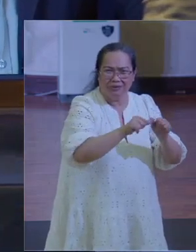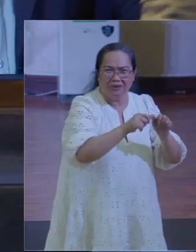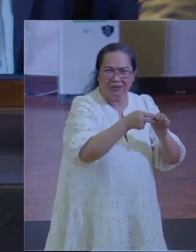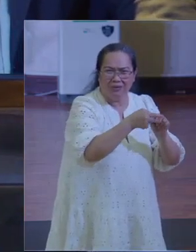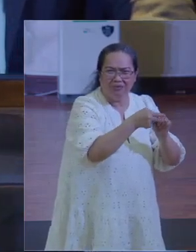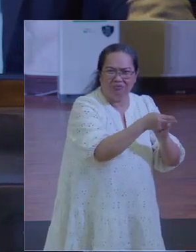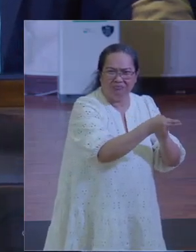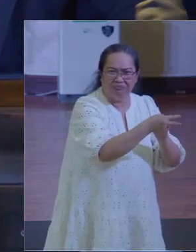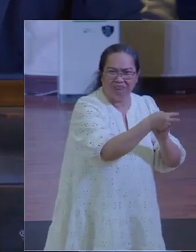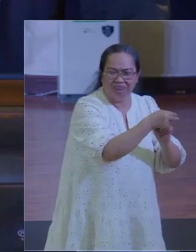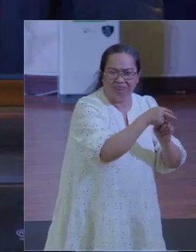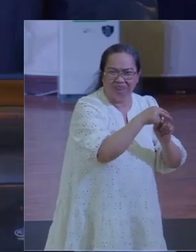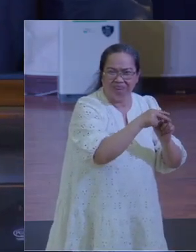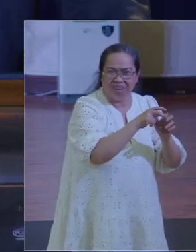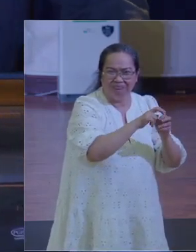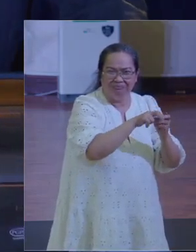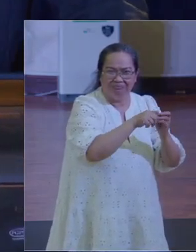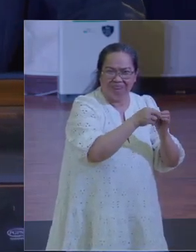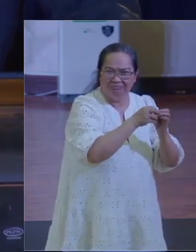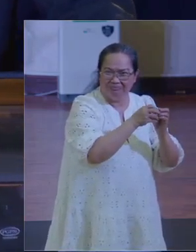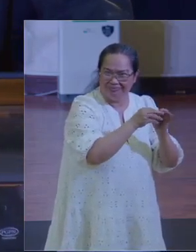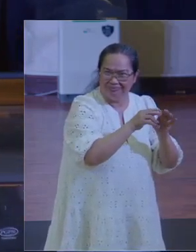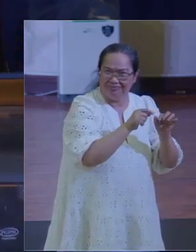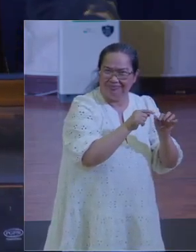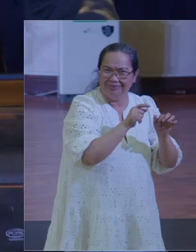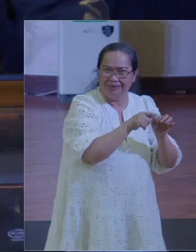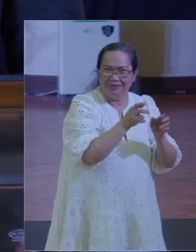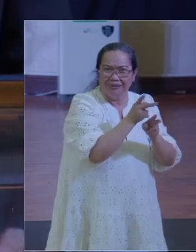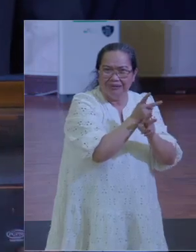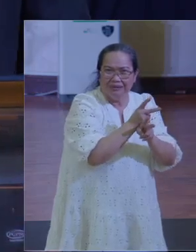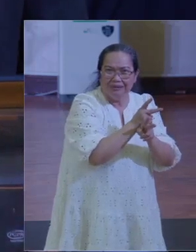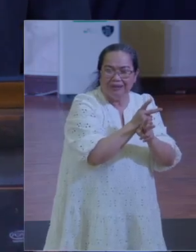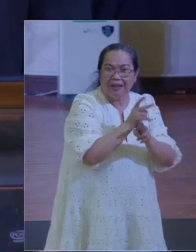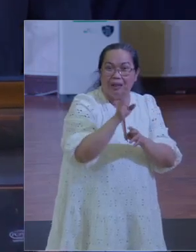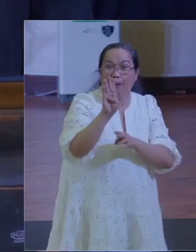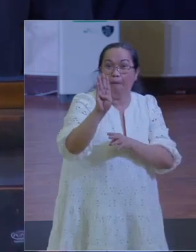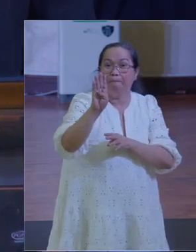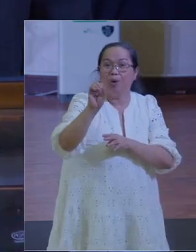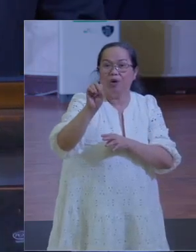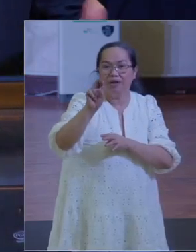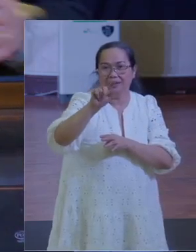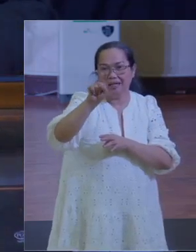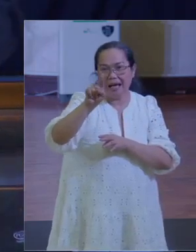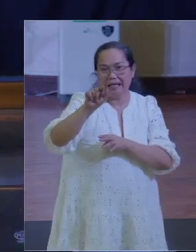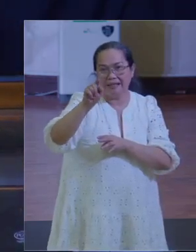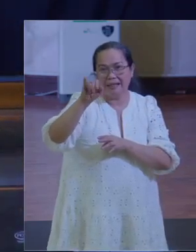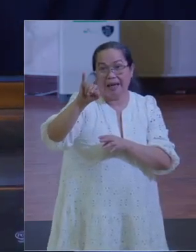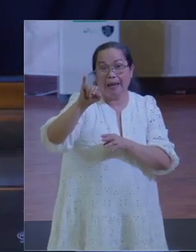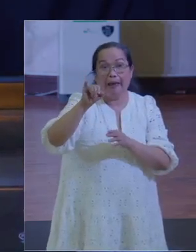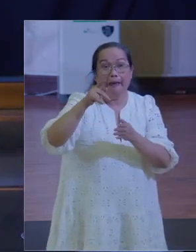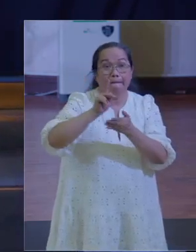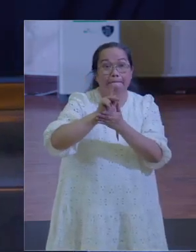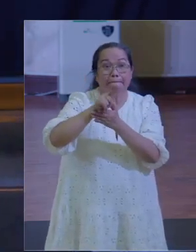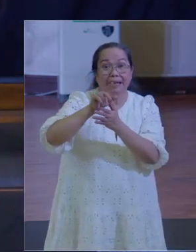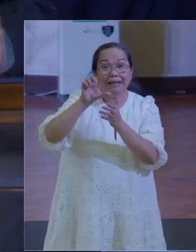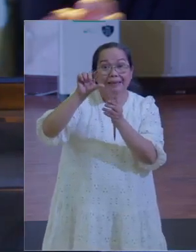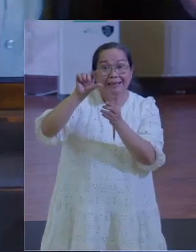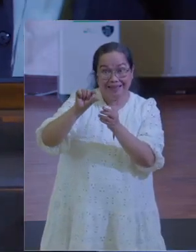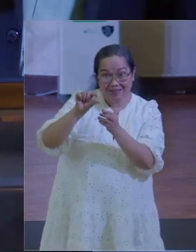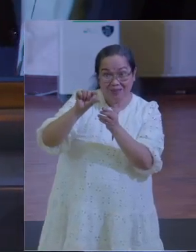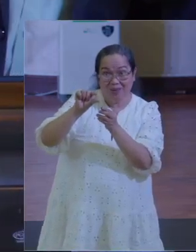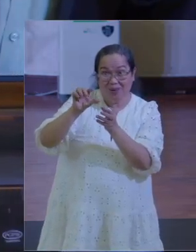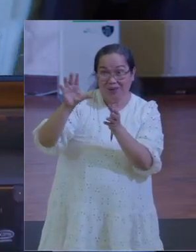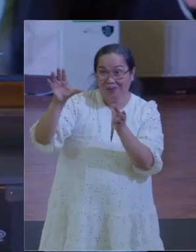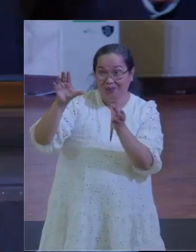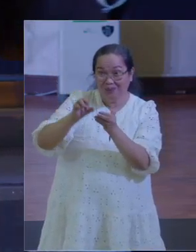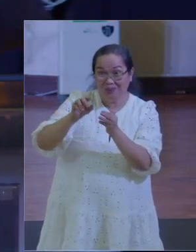May retainer's fee ka pa doon sa taga-alaga ng bonsai mo. Pero, ang tanong natin, may dalawang katanungan